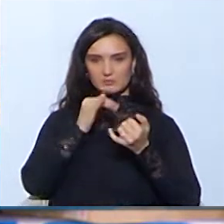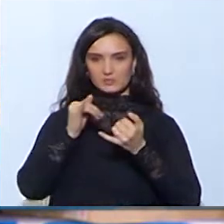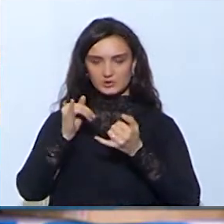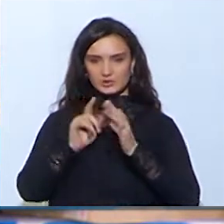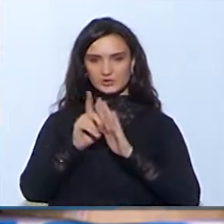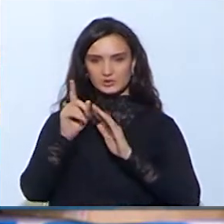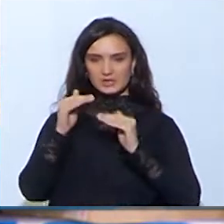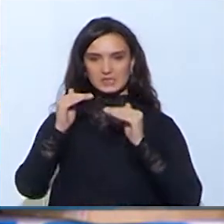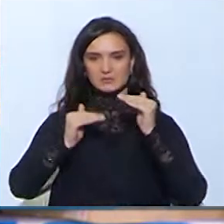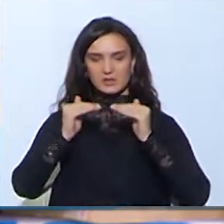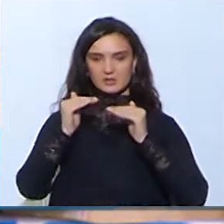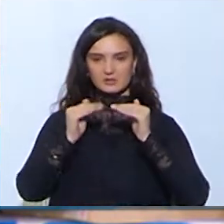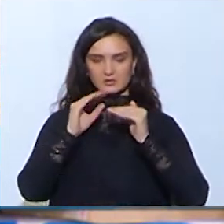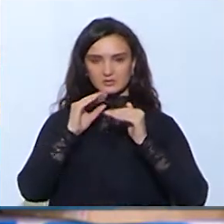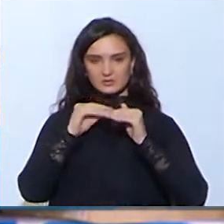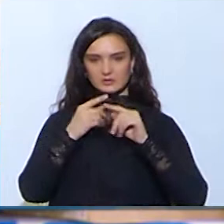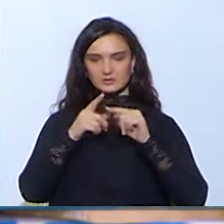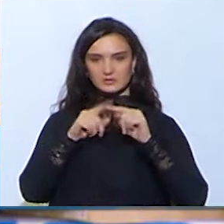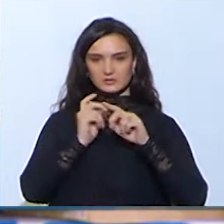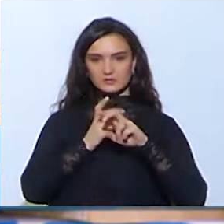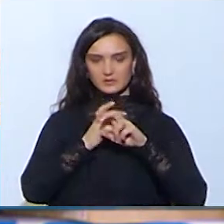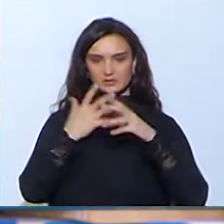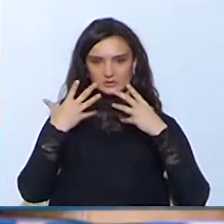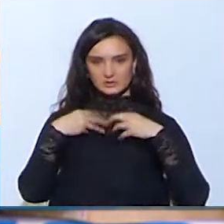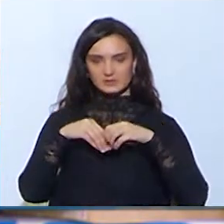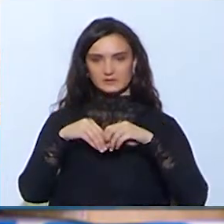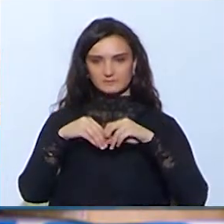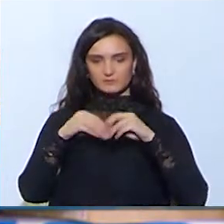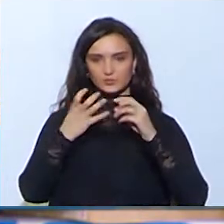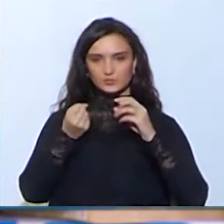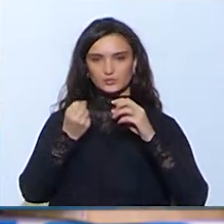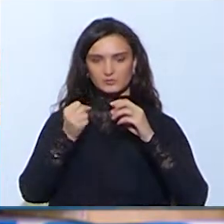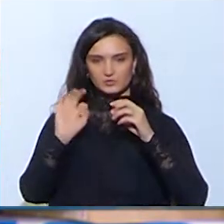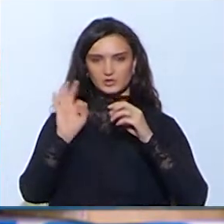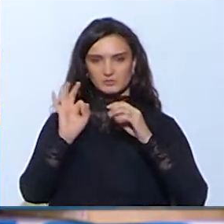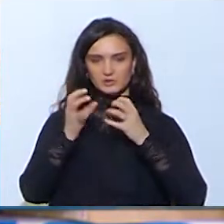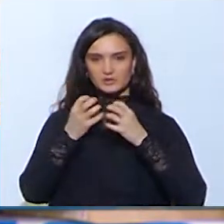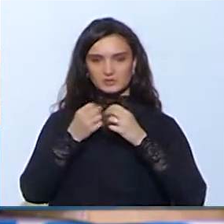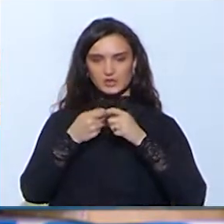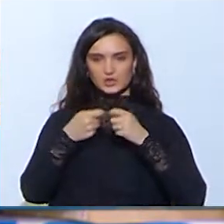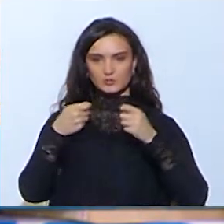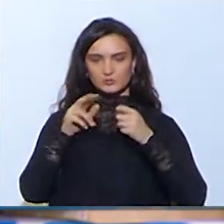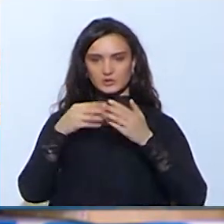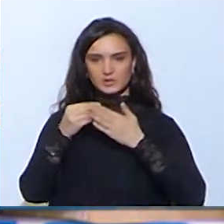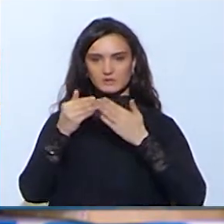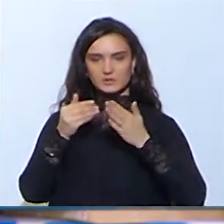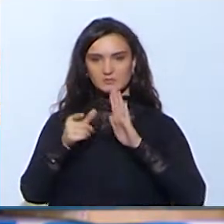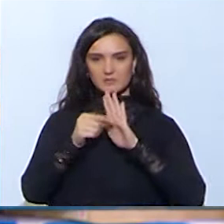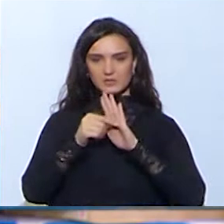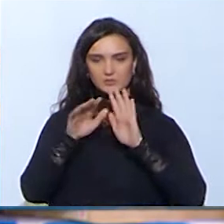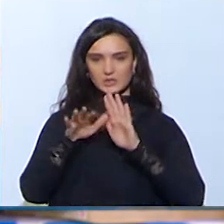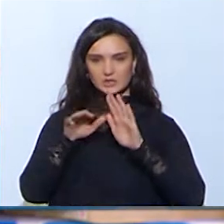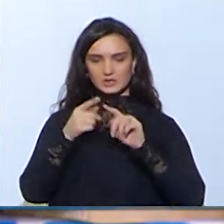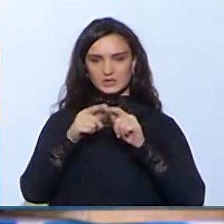დგება დისბალანსი, როდესაც ძვალი დიდი არის, კუნთები შედარებით დაჭიმული და თავისი მიმაგრების